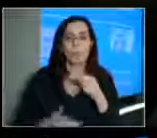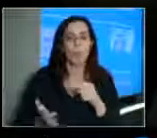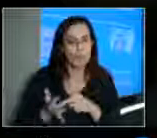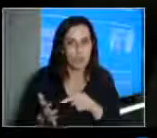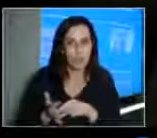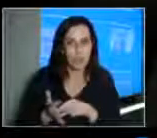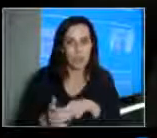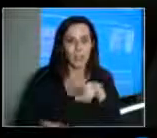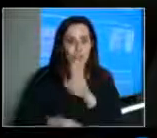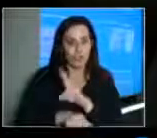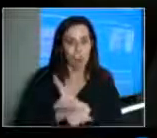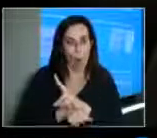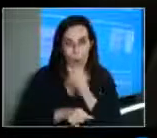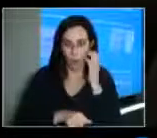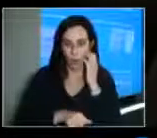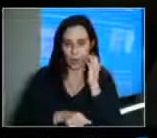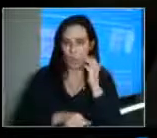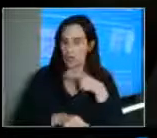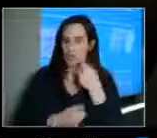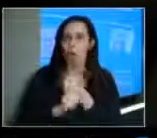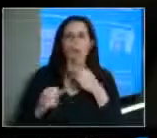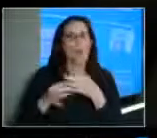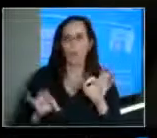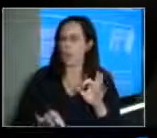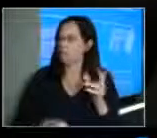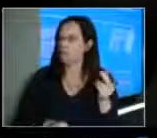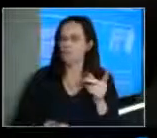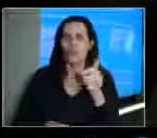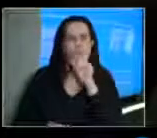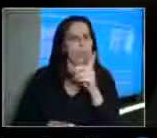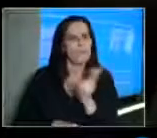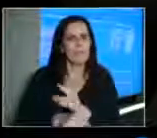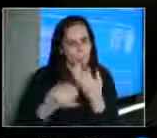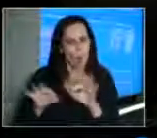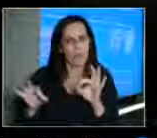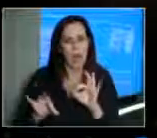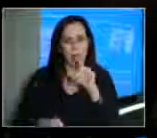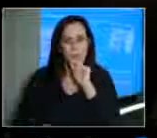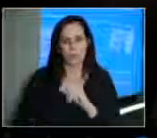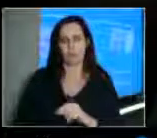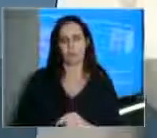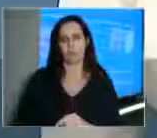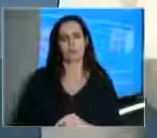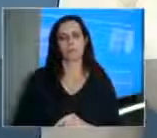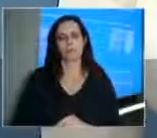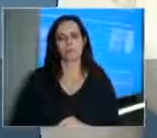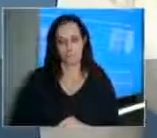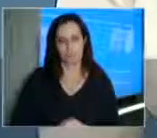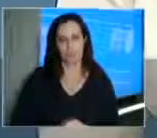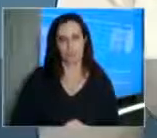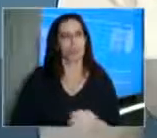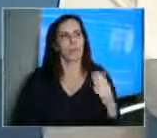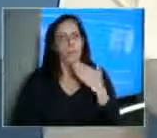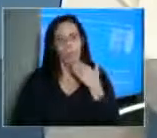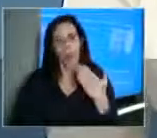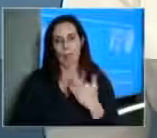בשביל לשמור על דיבור חופשי, מותר לך לפתוח פרופיל עם שם פקטיבי. ברור, או לא פיליאקוב, מנכ״ל פיליאקוב